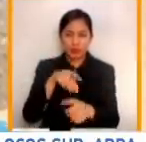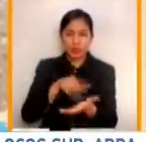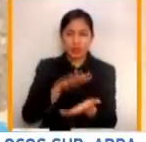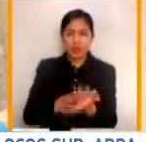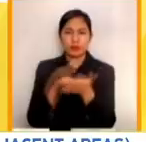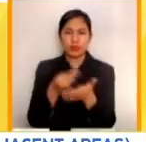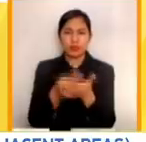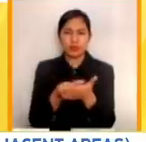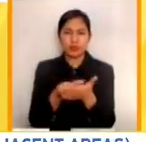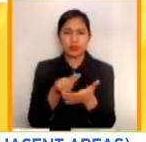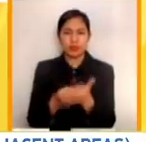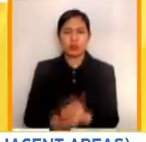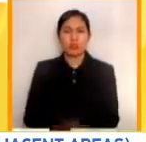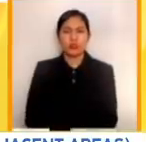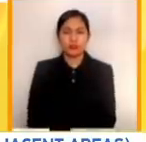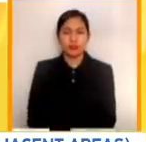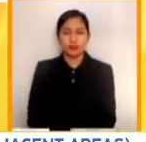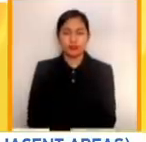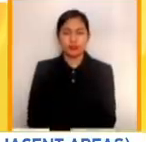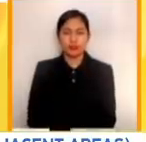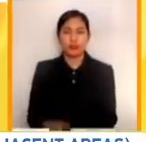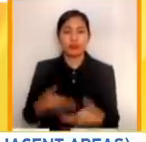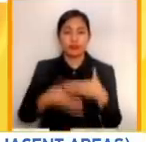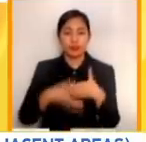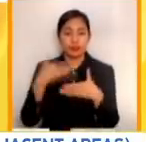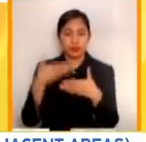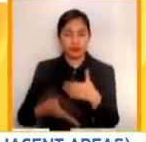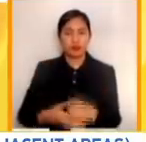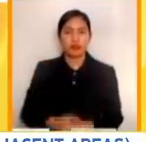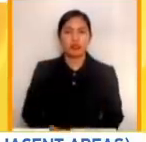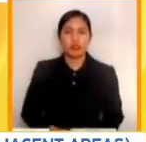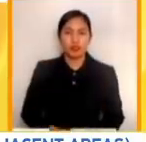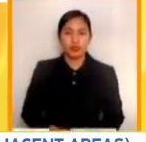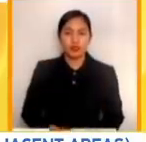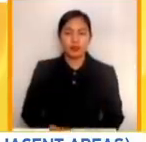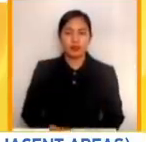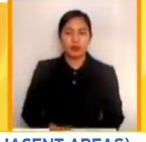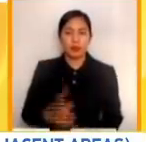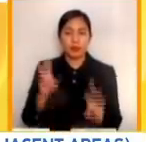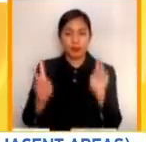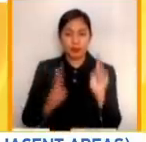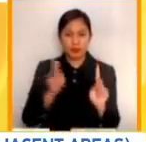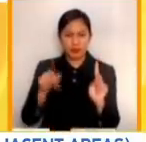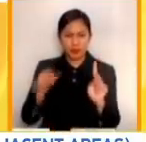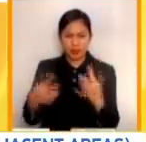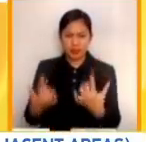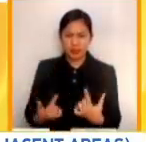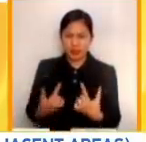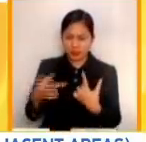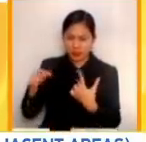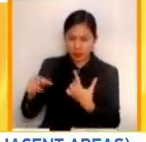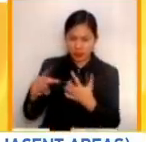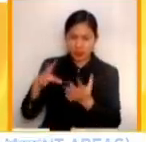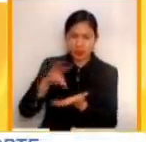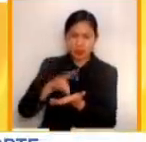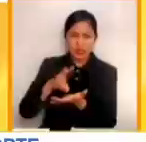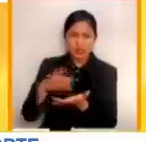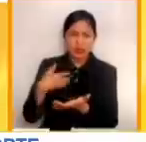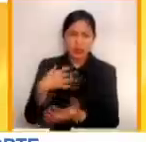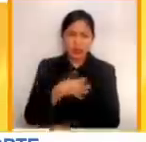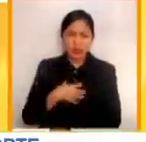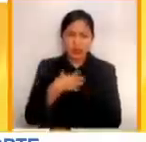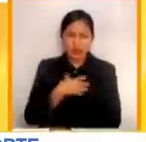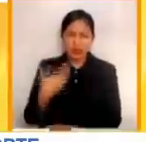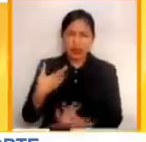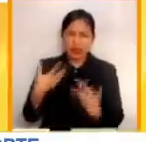pesos. Direklamo ng mga residente ng bahay ng Makato ang itinambak na hospital waste sa Aklan Sports Complex. Ilan